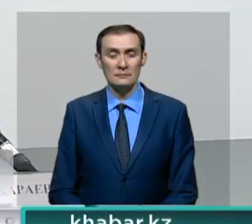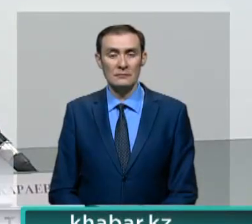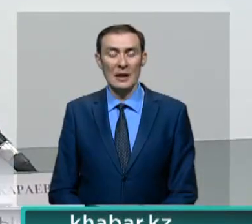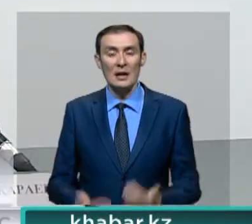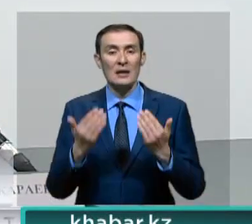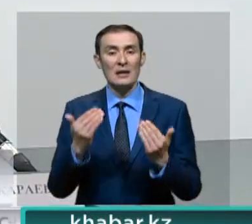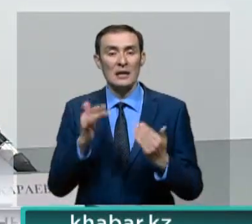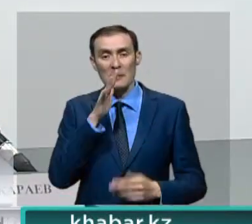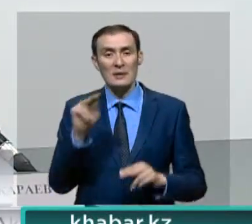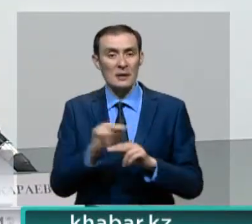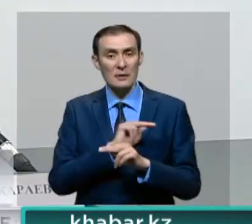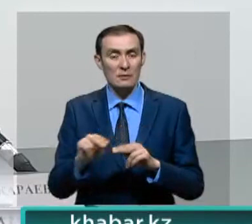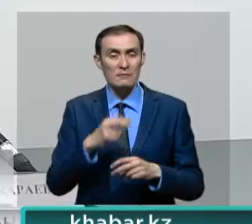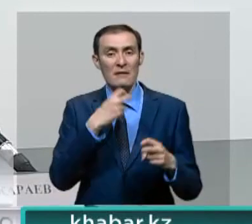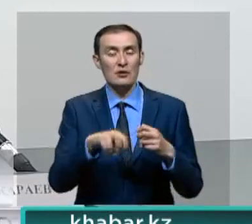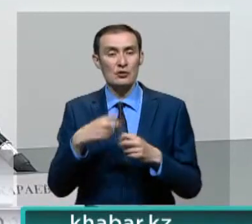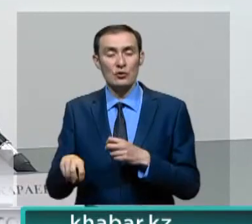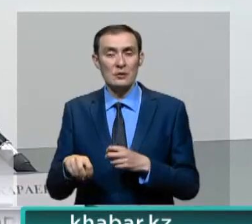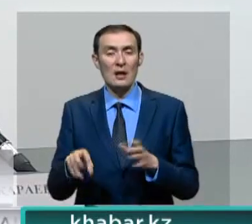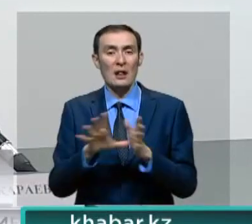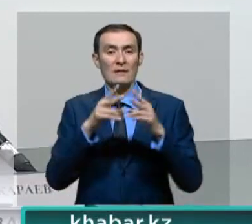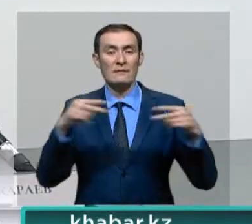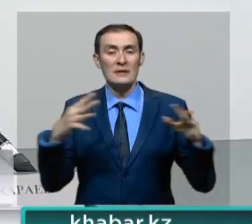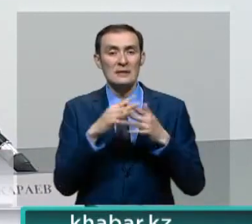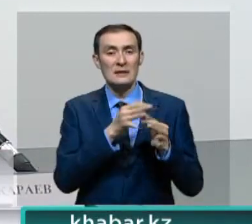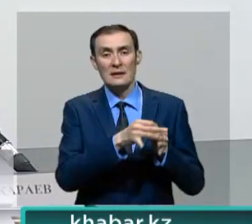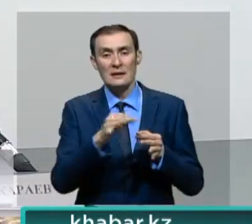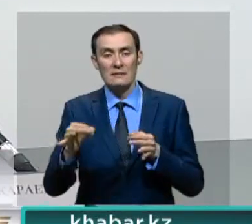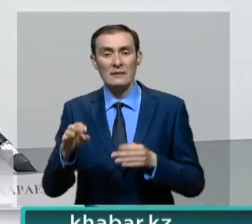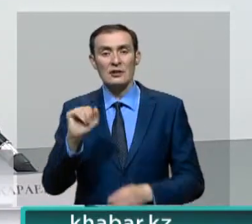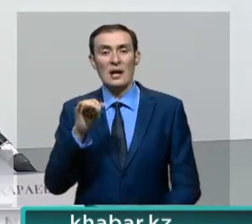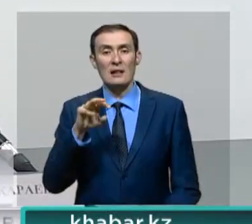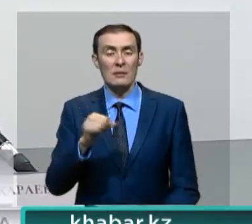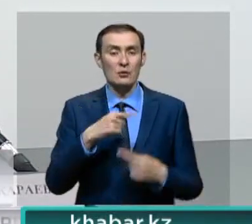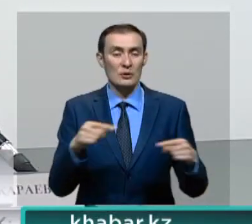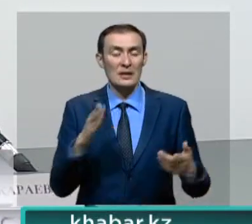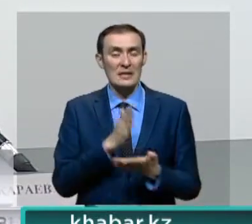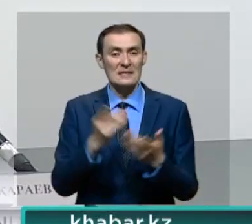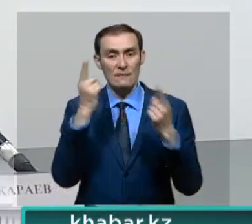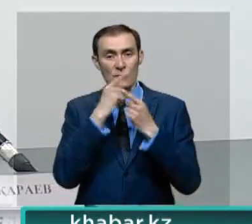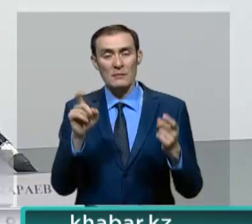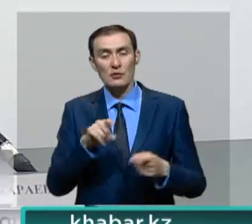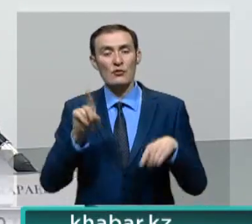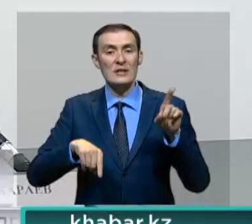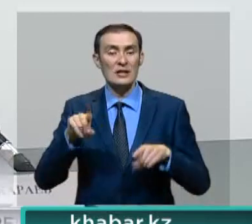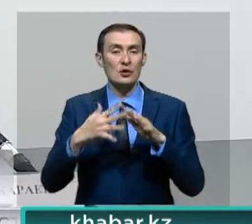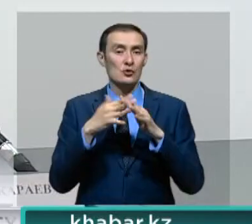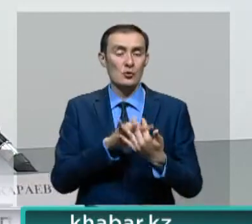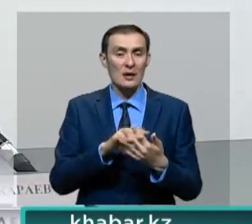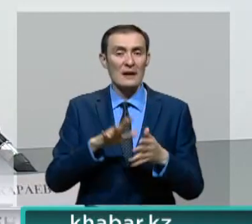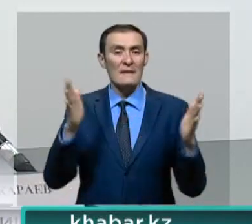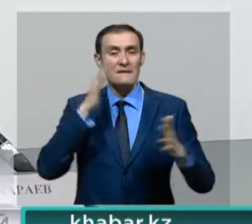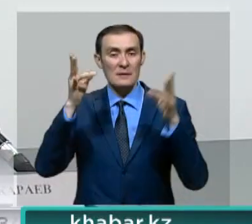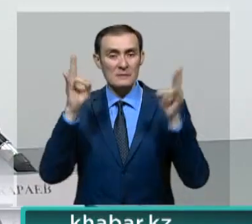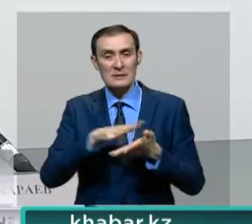На данный момент ремонтируются поврежденные линии в сельских округах Кейден и Жайылма. Поступила информация, что в некоторых селах ветром